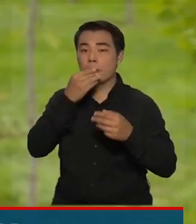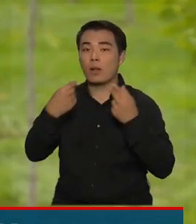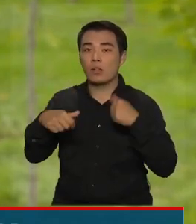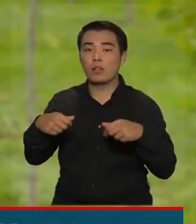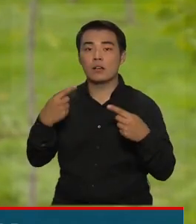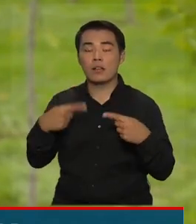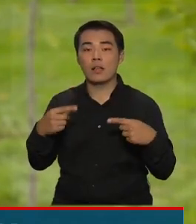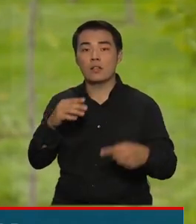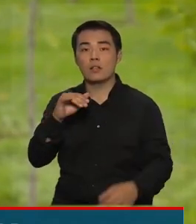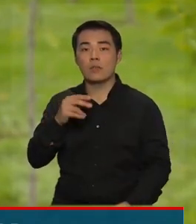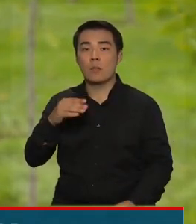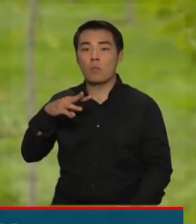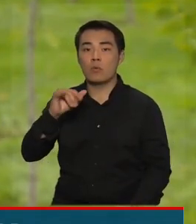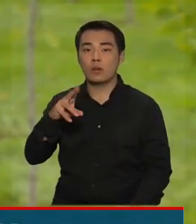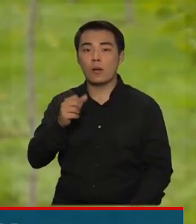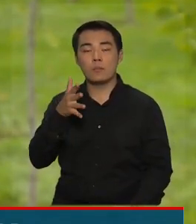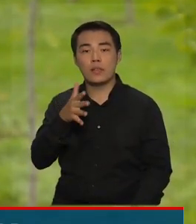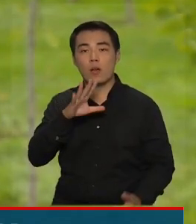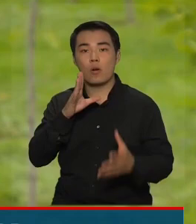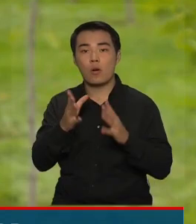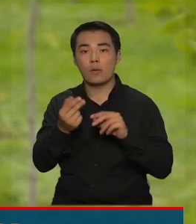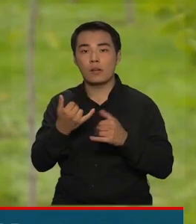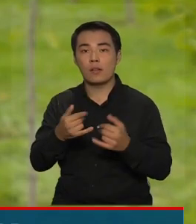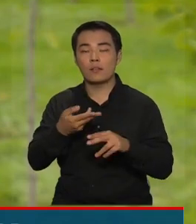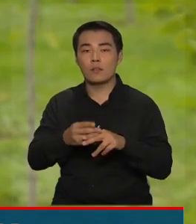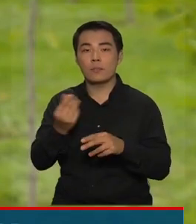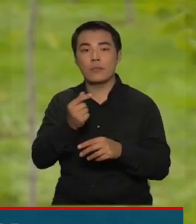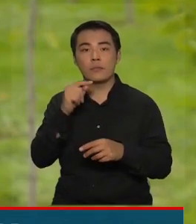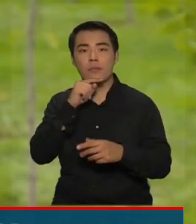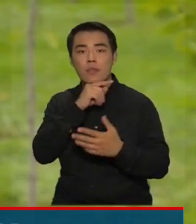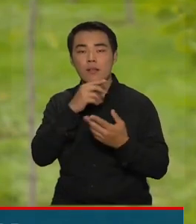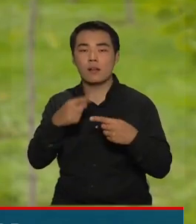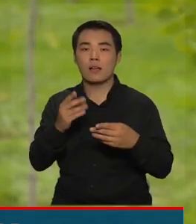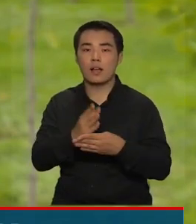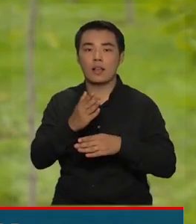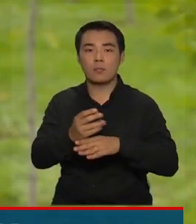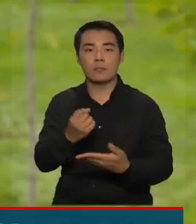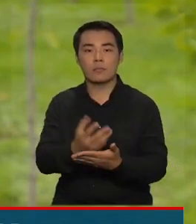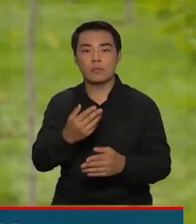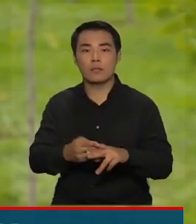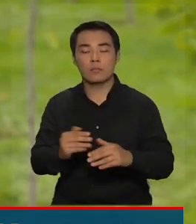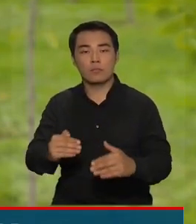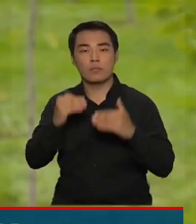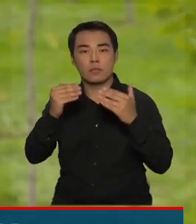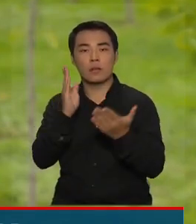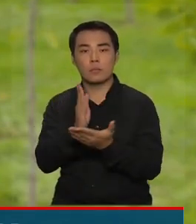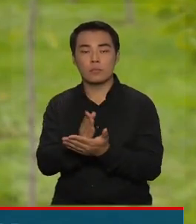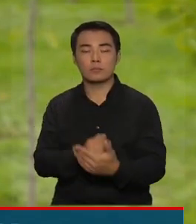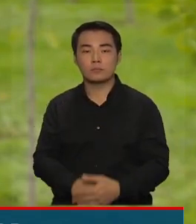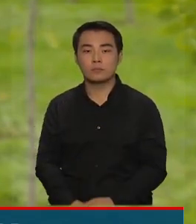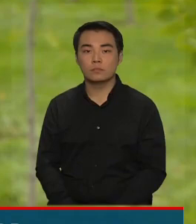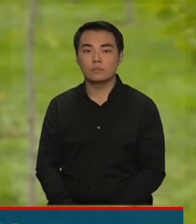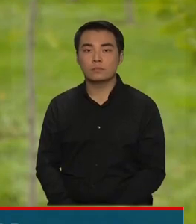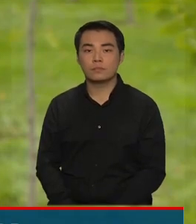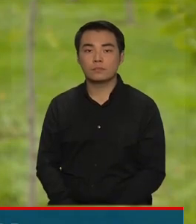өңірлерде ұн бағасы 5000 теңгеге шарықтап, халық қалтасын қағып, наубайханалар нанды қымбаттатудың сәл алдында тұр. Нысаналы Ағыл,